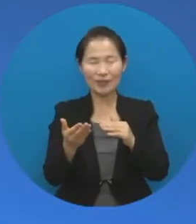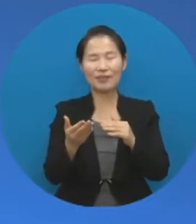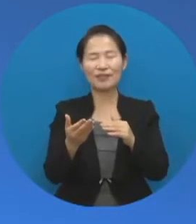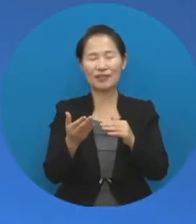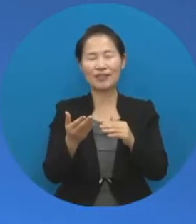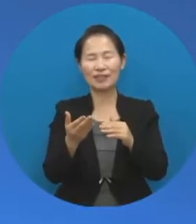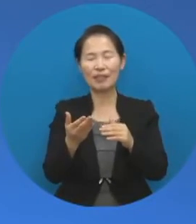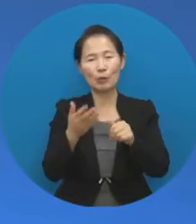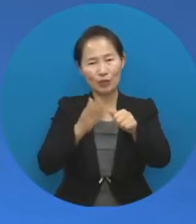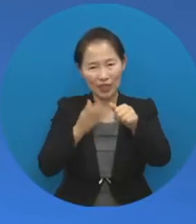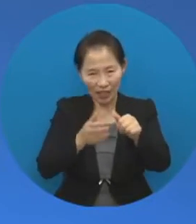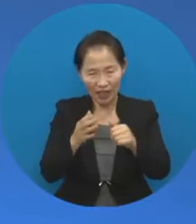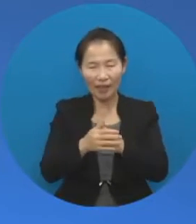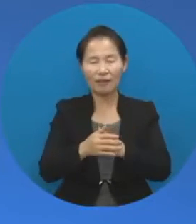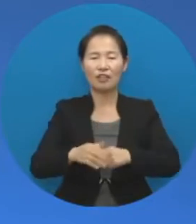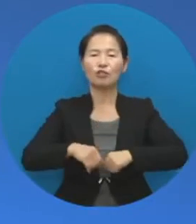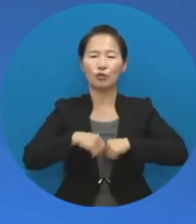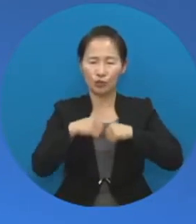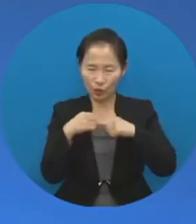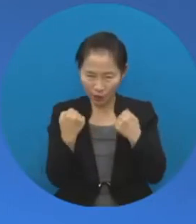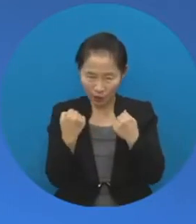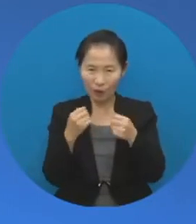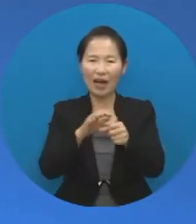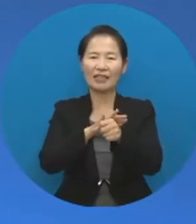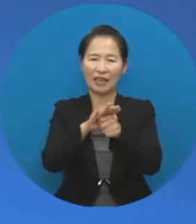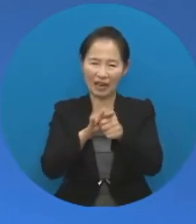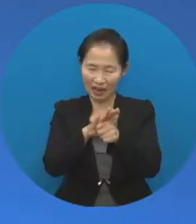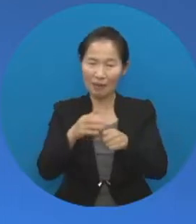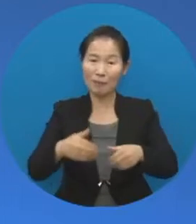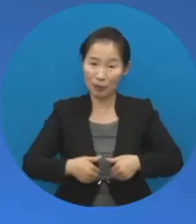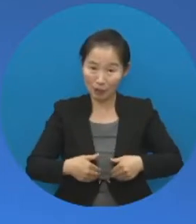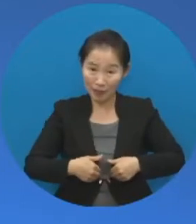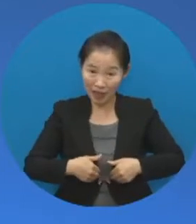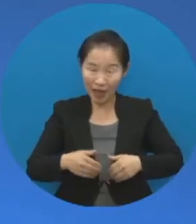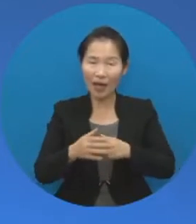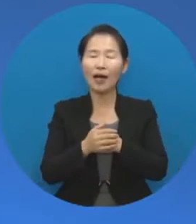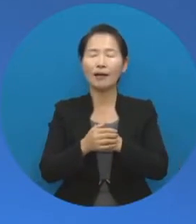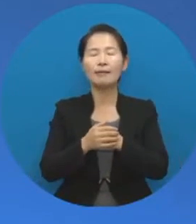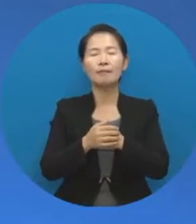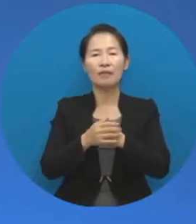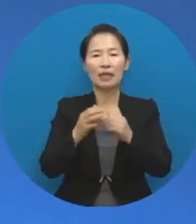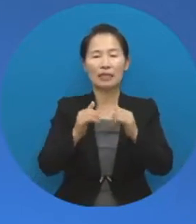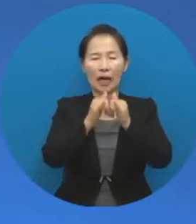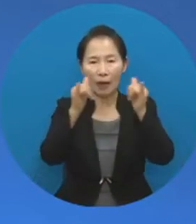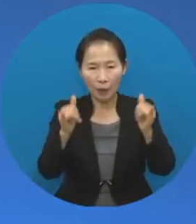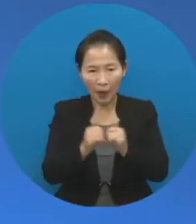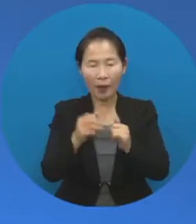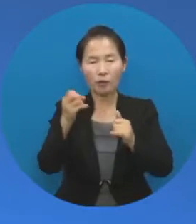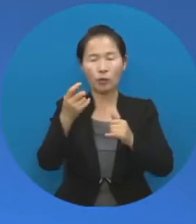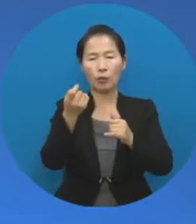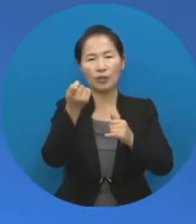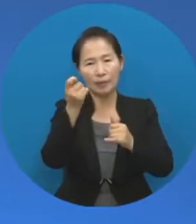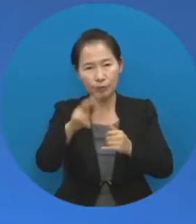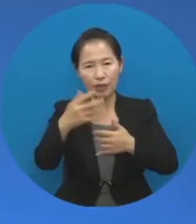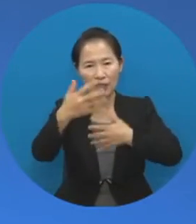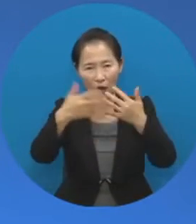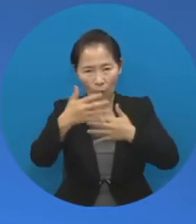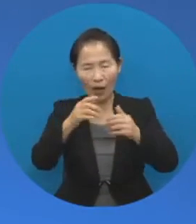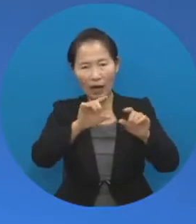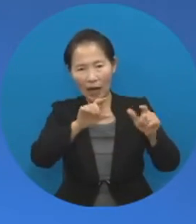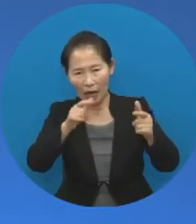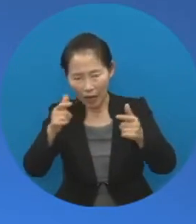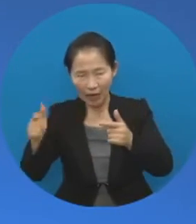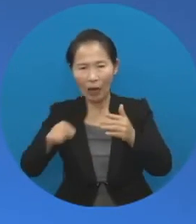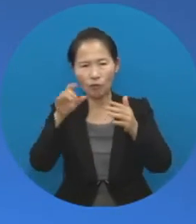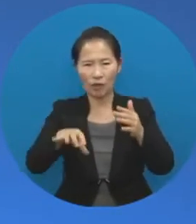복종하기 어려운 사회의 여러 구조와 그다음에 미디어와 모든 그 페미니즘 사상들이 되게 어렵게 되어 있는데, 그래서